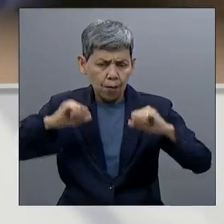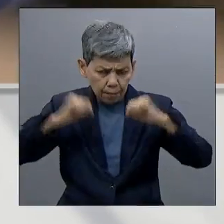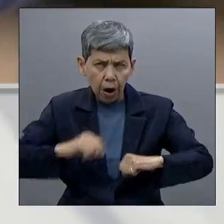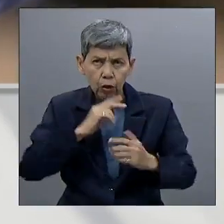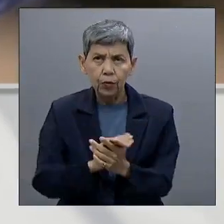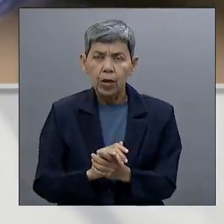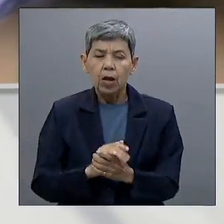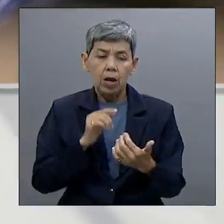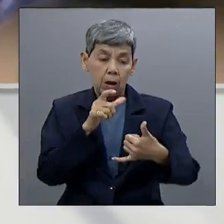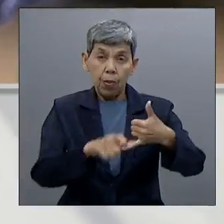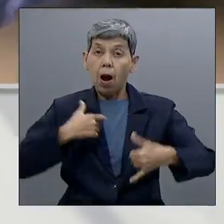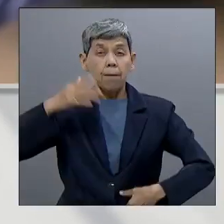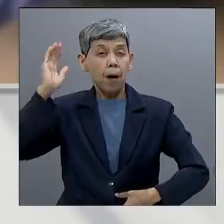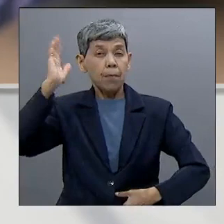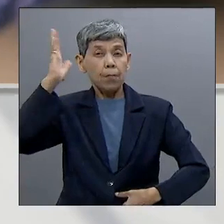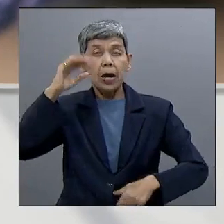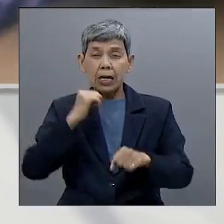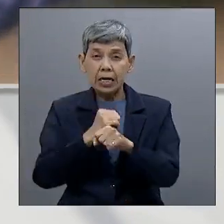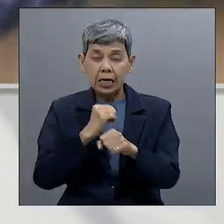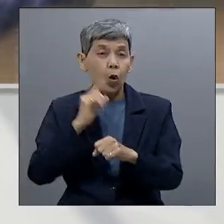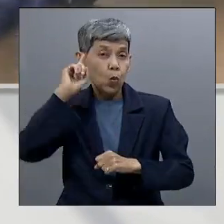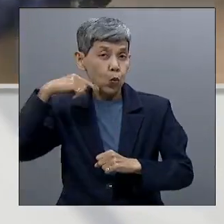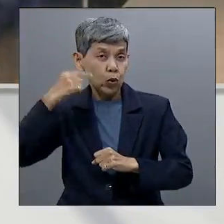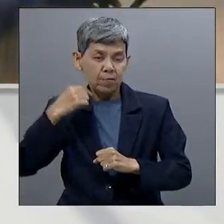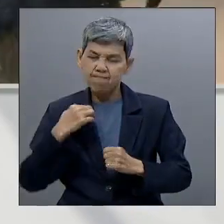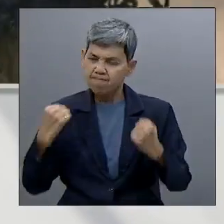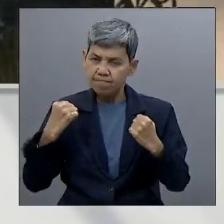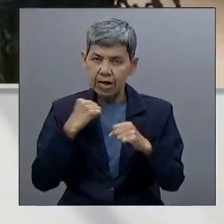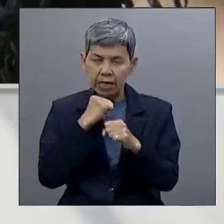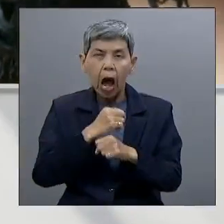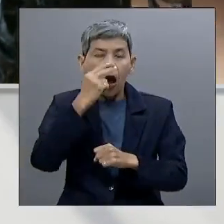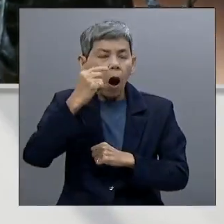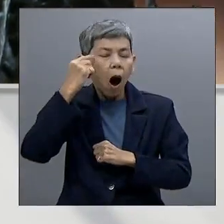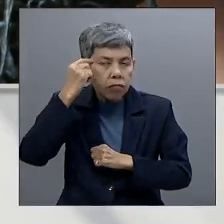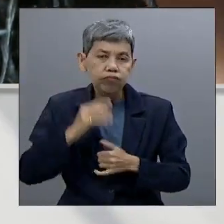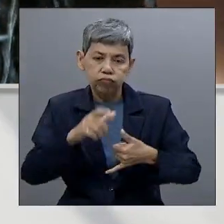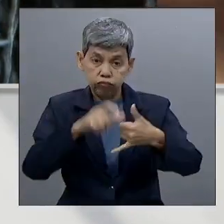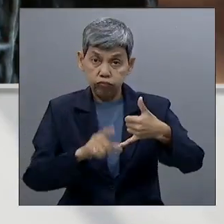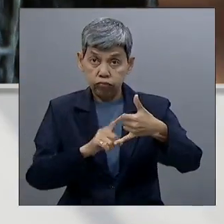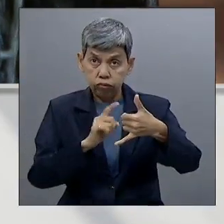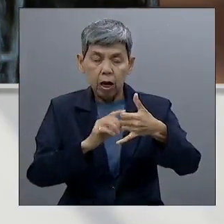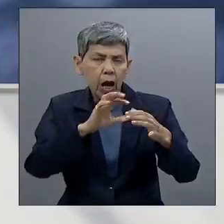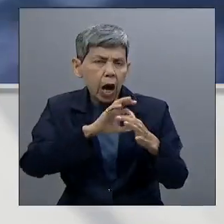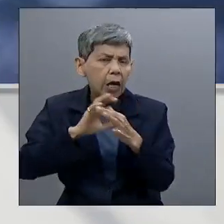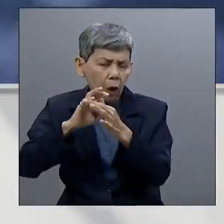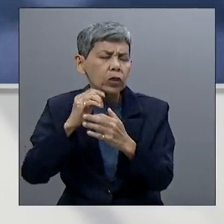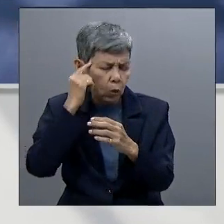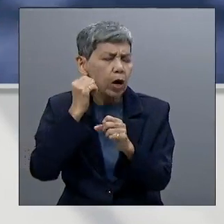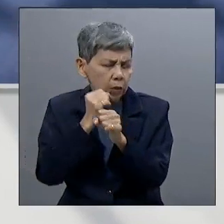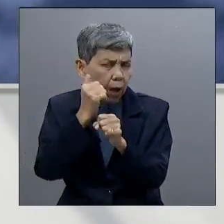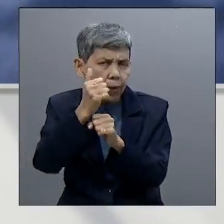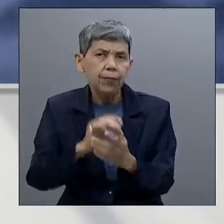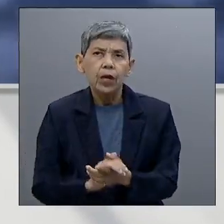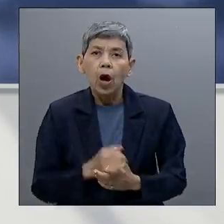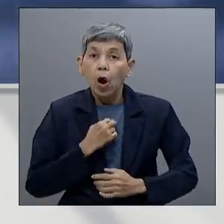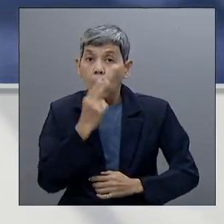ปีชของแอนโทเนียเรื่องของการ empower ผู้หญิงก็เลยคิดเร็วๆได้ว่าอาจจะต่อยอดในเรื่องนี้ได้นะคะแรงบันดาล